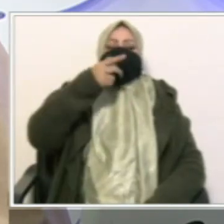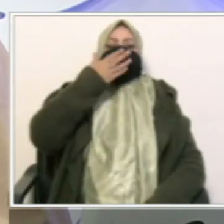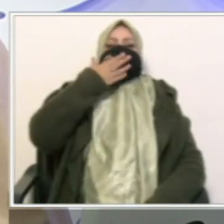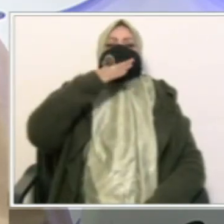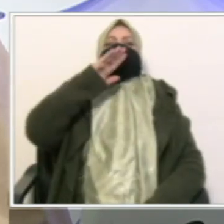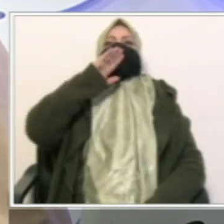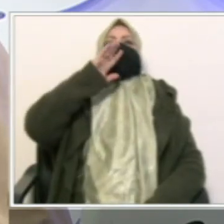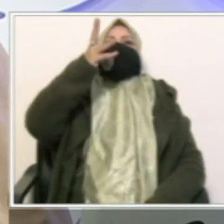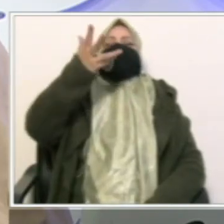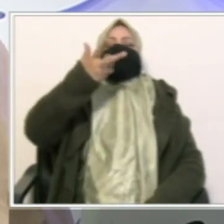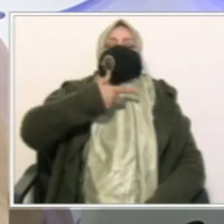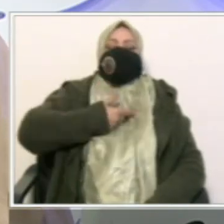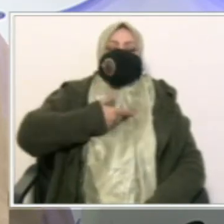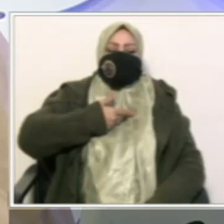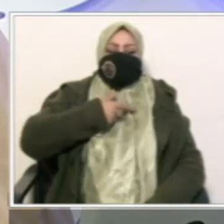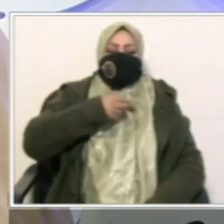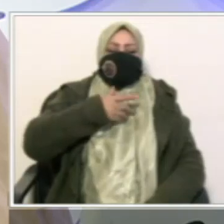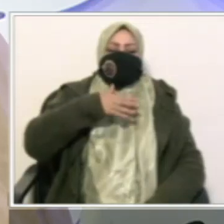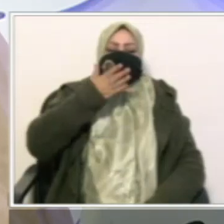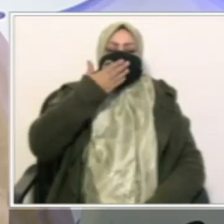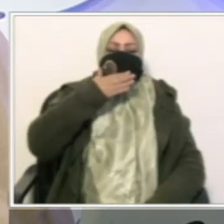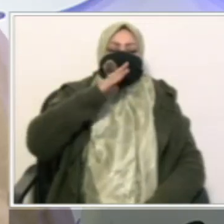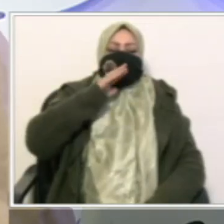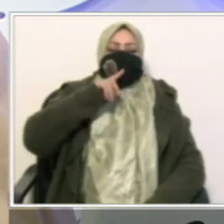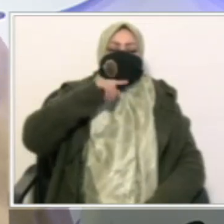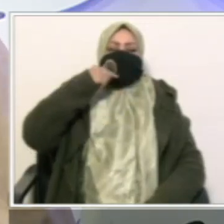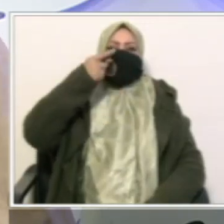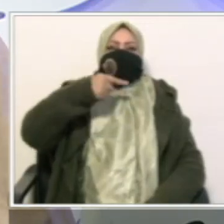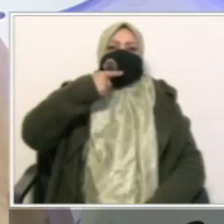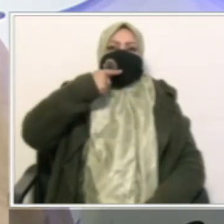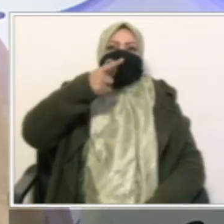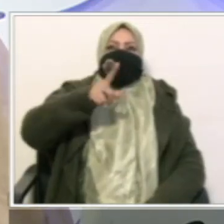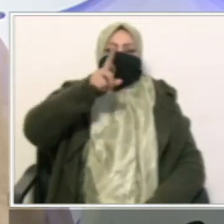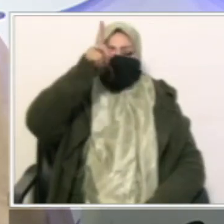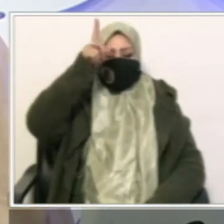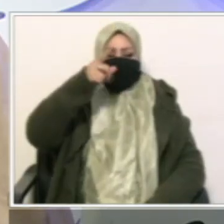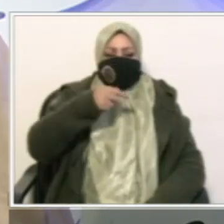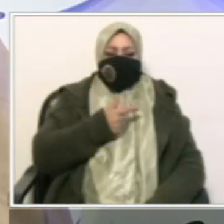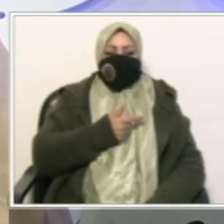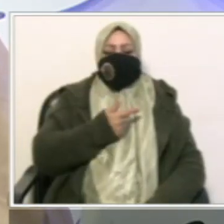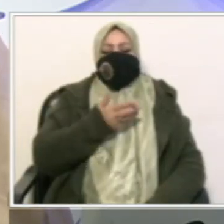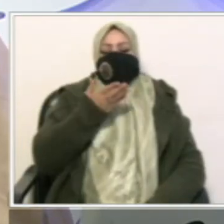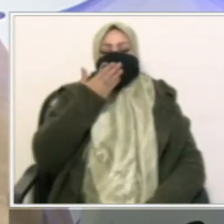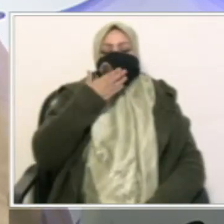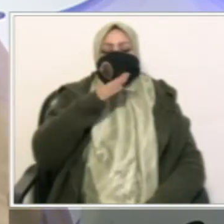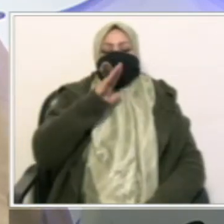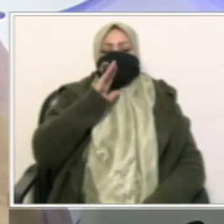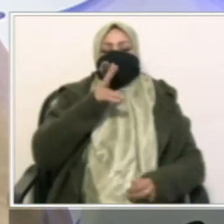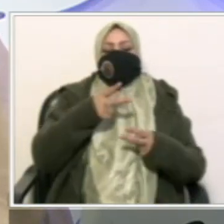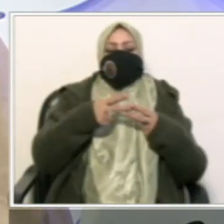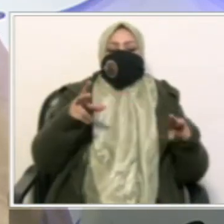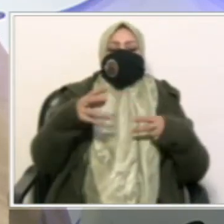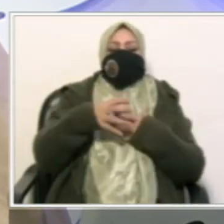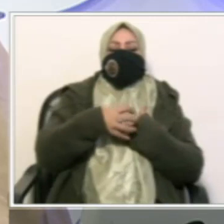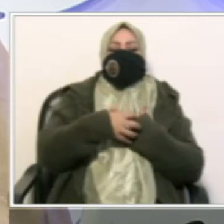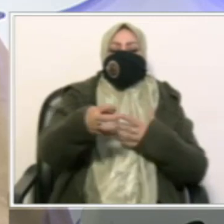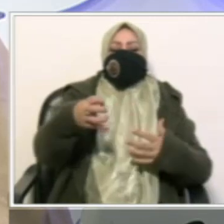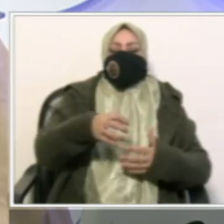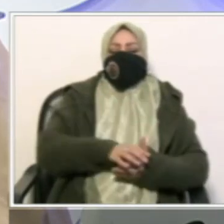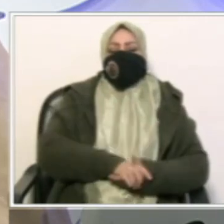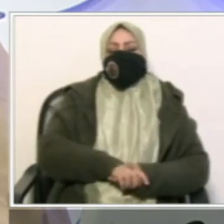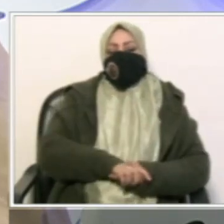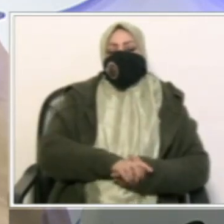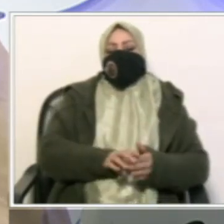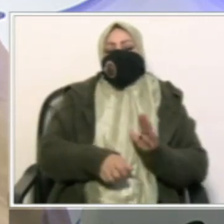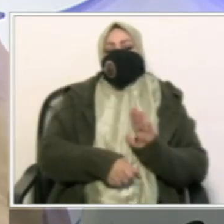حمدني عبدي. فإذا قالوا يعني دعاء الاستفتاح هنا نسخ، قد يكون يعني في أول الأمر أو يكون في النافلة. ووردت الرواية الأخرى